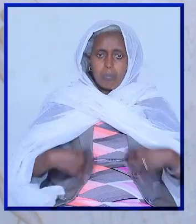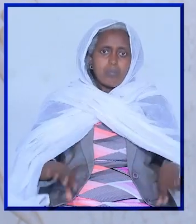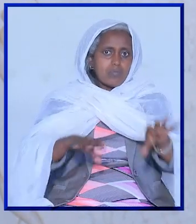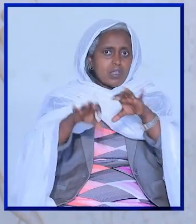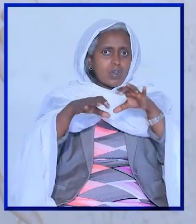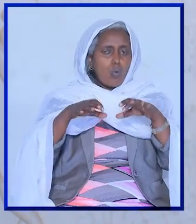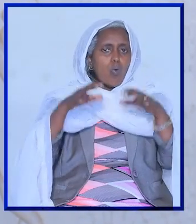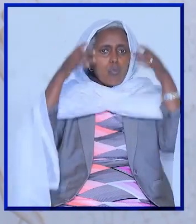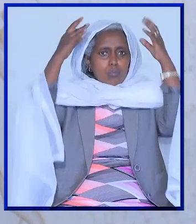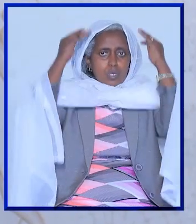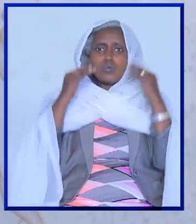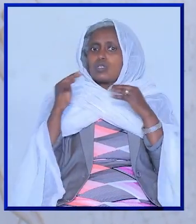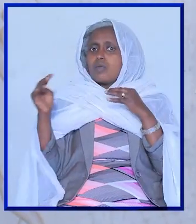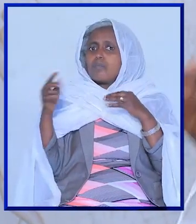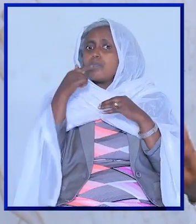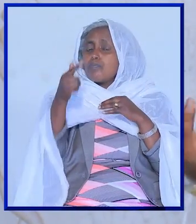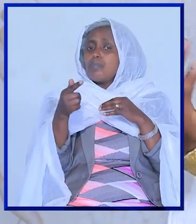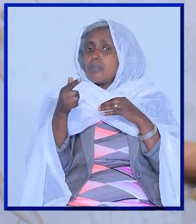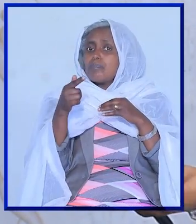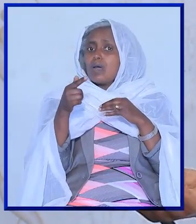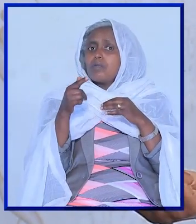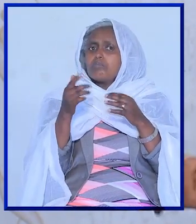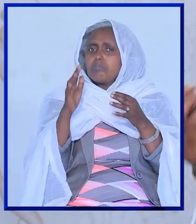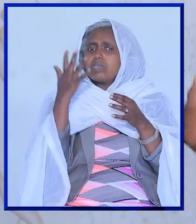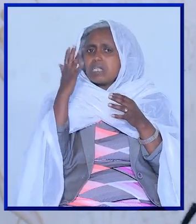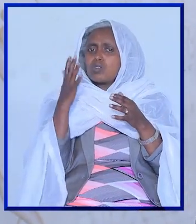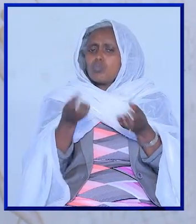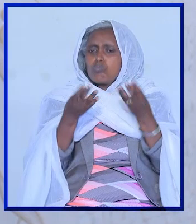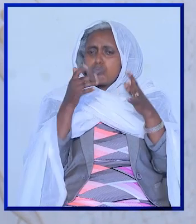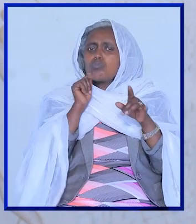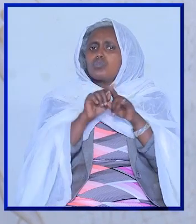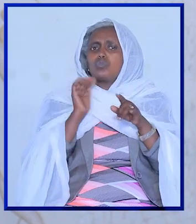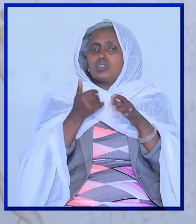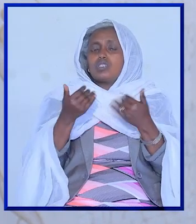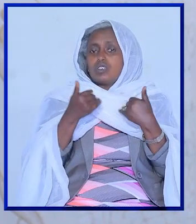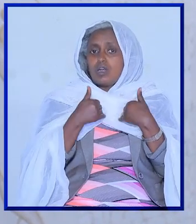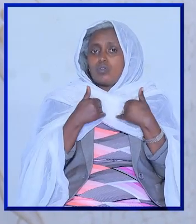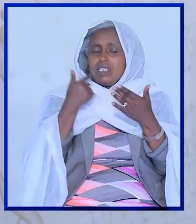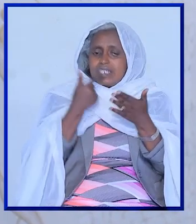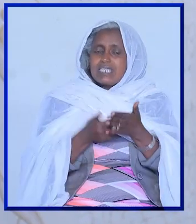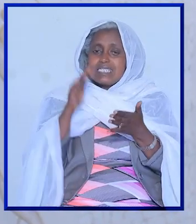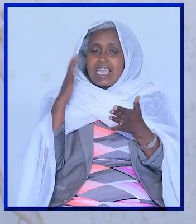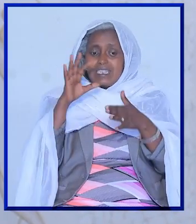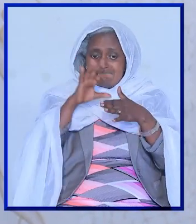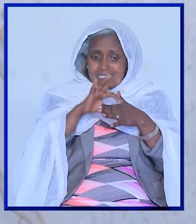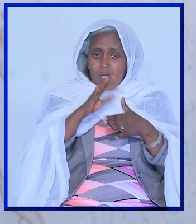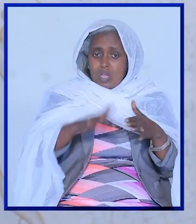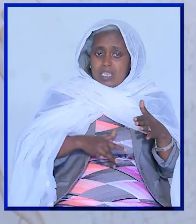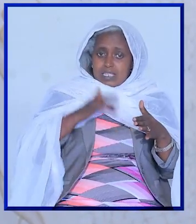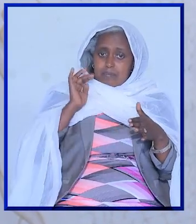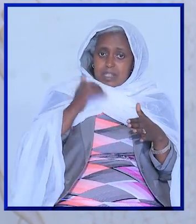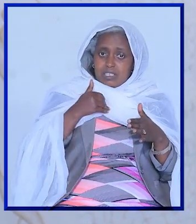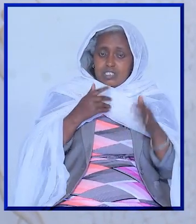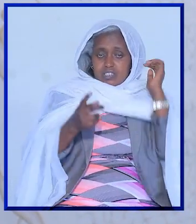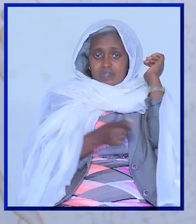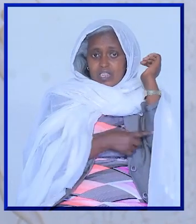በቃ መነኩሴ የሚባል የሚመስላቸው በርካታ እህቶቻችን አሉ። እና እስኪ እንደው እንደዚህ አይነት የስጋዊ ስሜታችንን ፈተናዎች